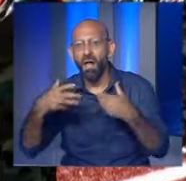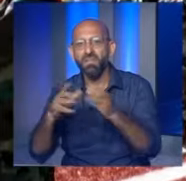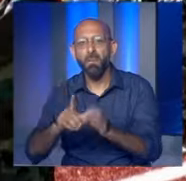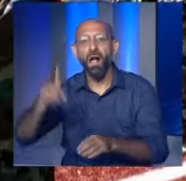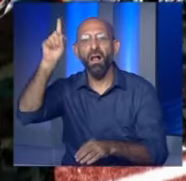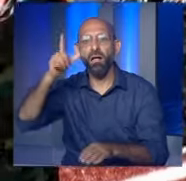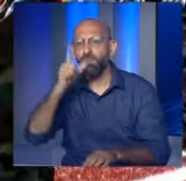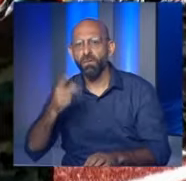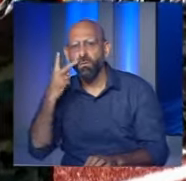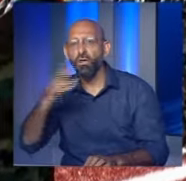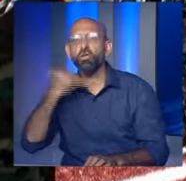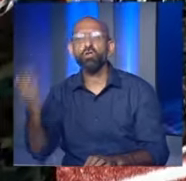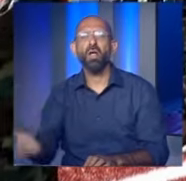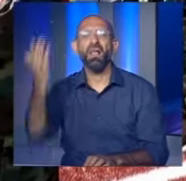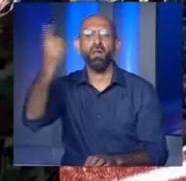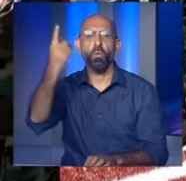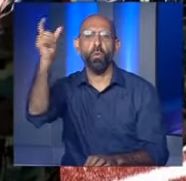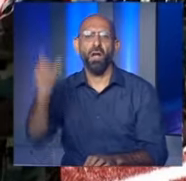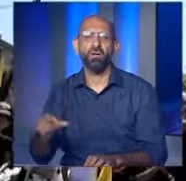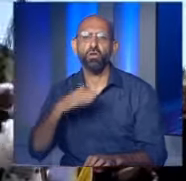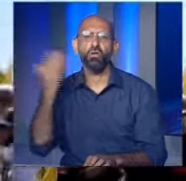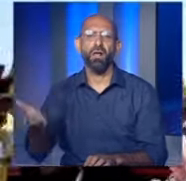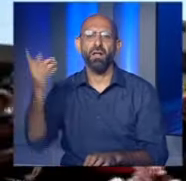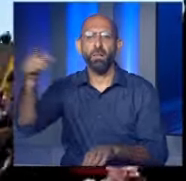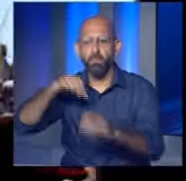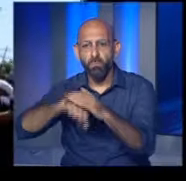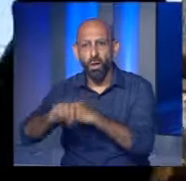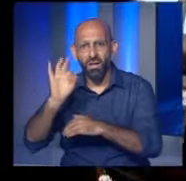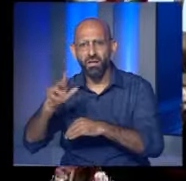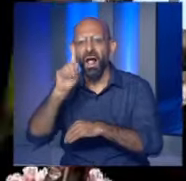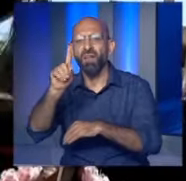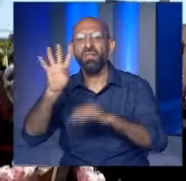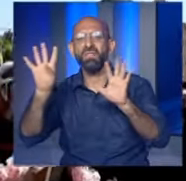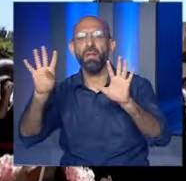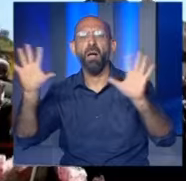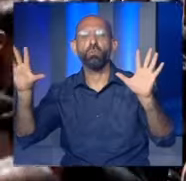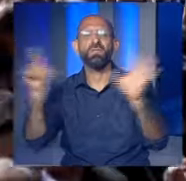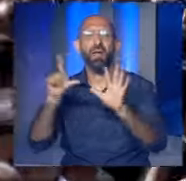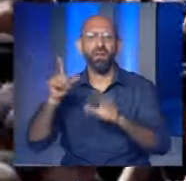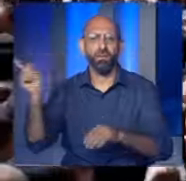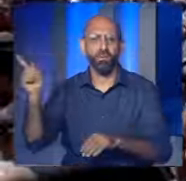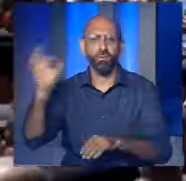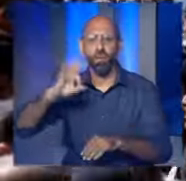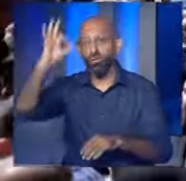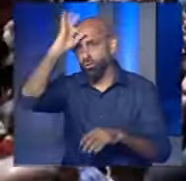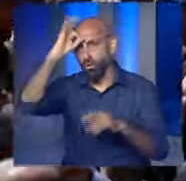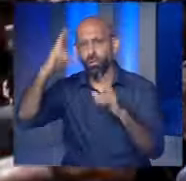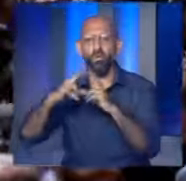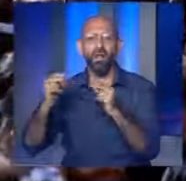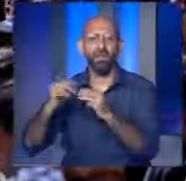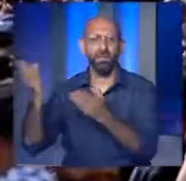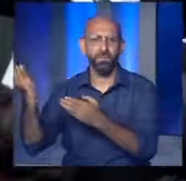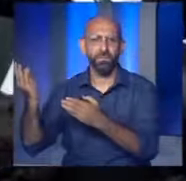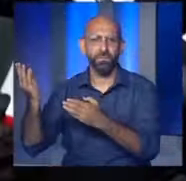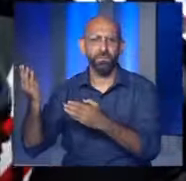بلده بيت ليف المقاومه الاسلاميه زفت الشهيد على طريق القدس نصرات حسين شقير جواد مواليد 1975 من بلده